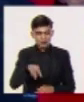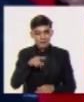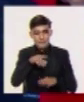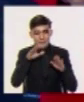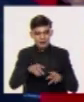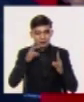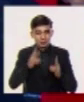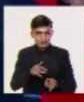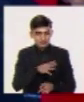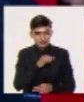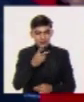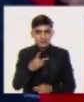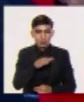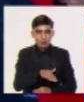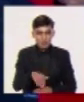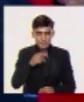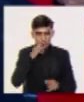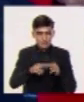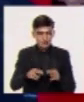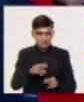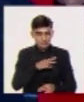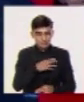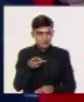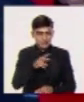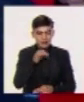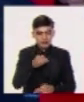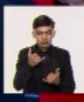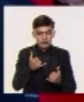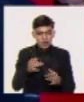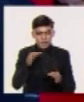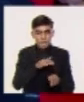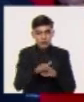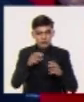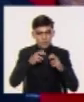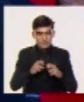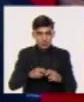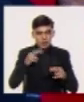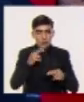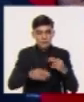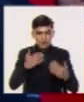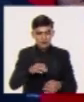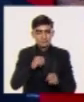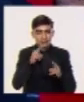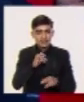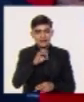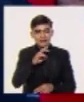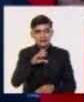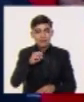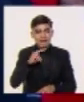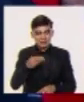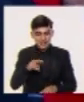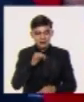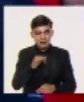өндірістегі апаттың салдарынан екі аяғынан бірдей айырылған. Қазір қайғылы оқиғаны толықтай тексеріп болдық деген еңбек инспекциясы кен